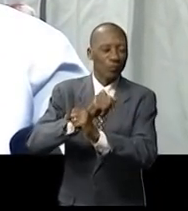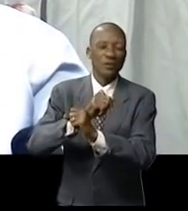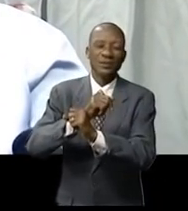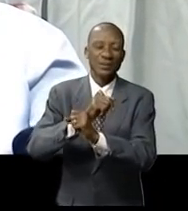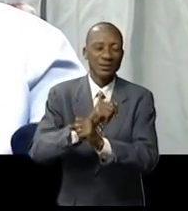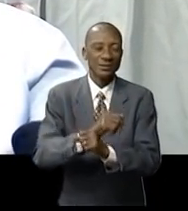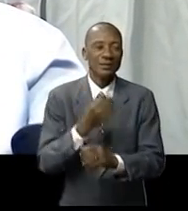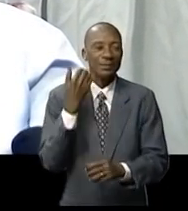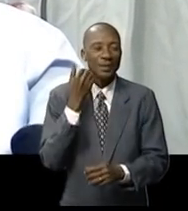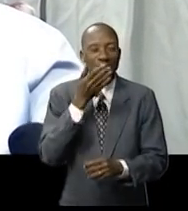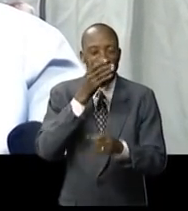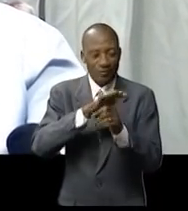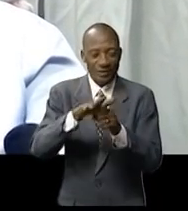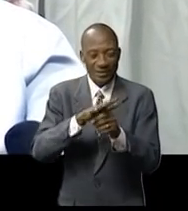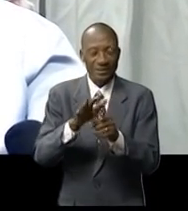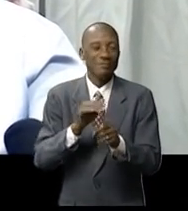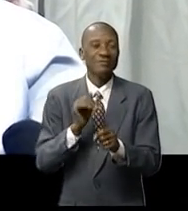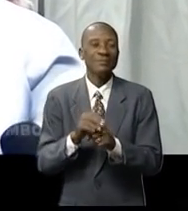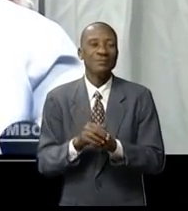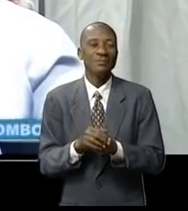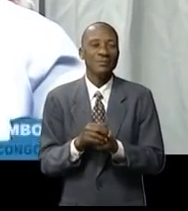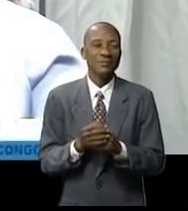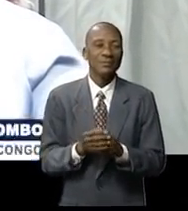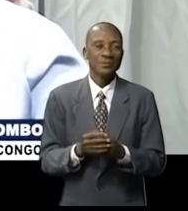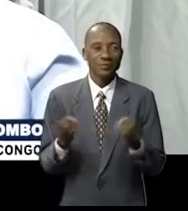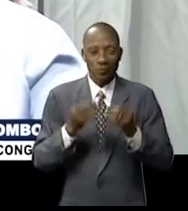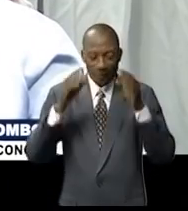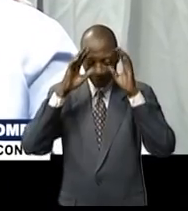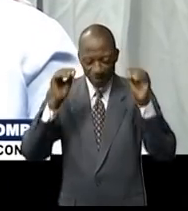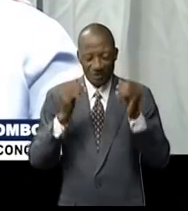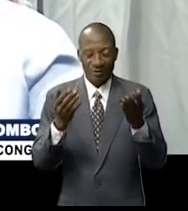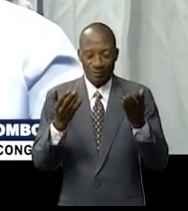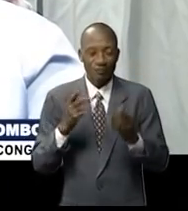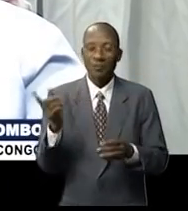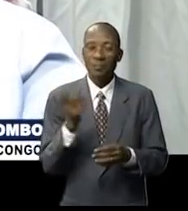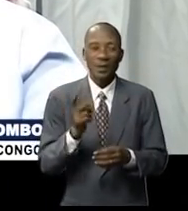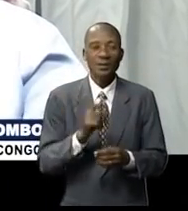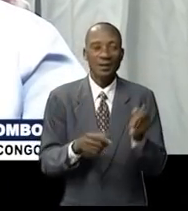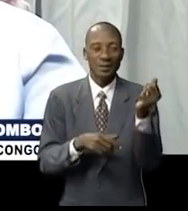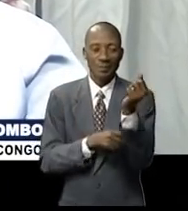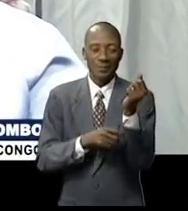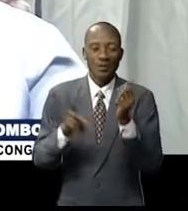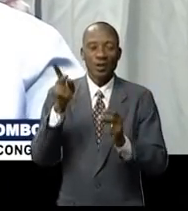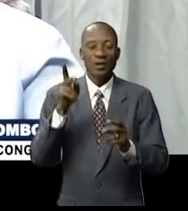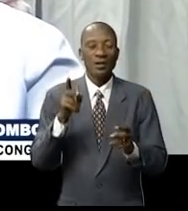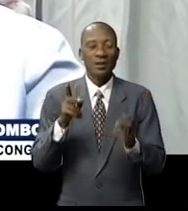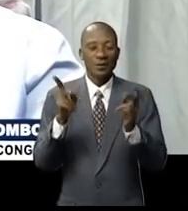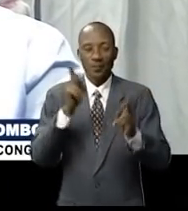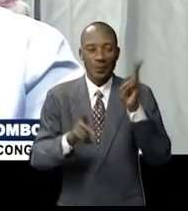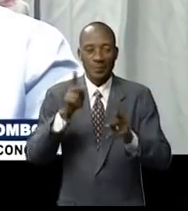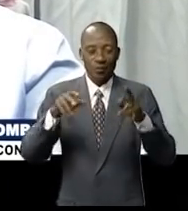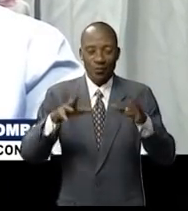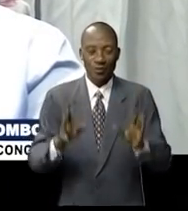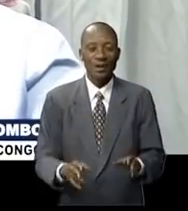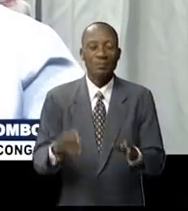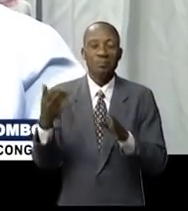attente. Il faut, après avoir pris le vaccin, attendre 15 minutes. Donc, je suis là, j'attends. Jusque-là, ça se passe bien, je suis